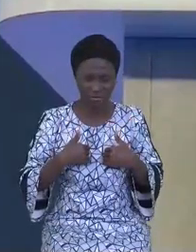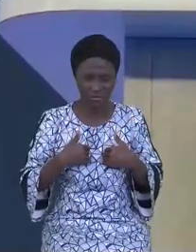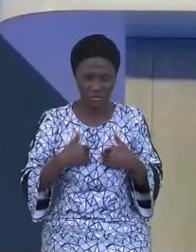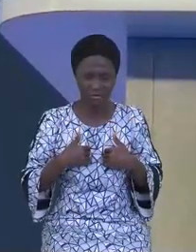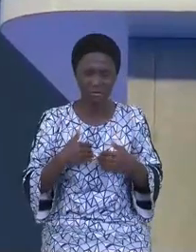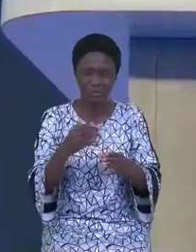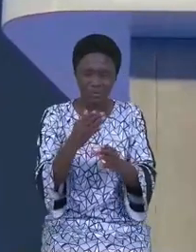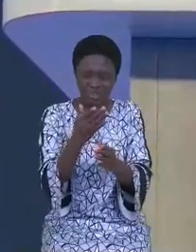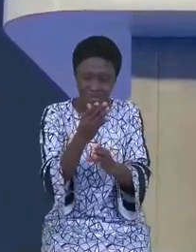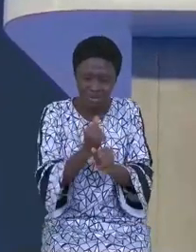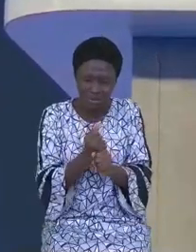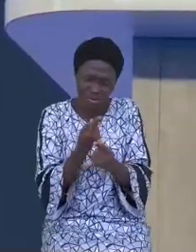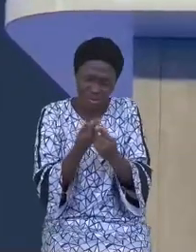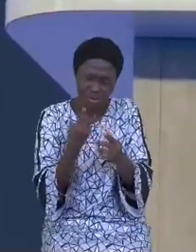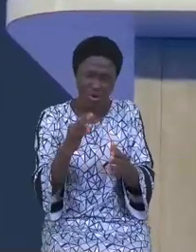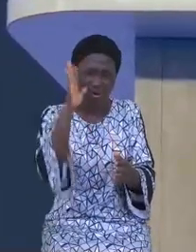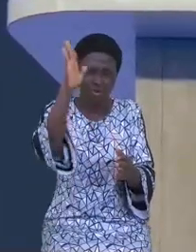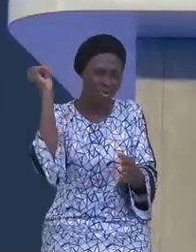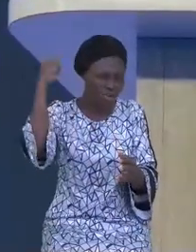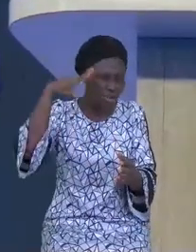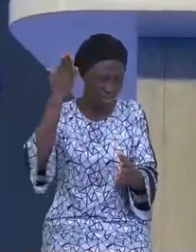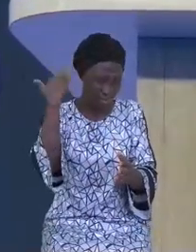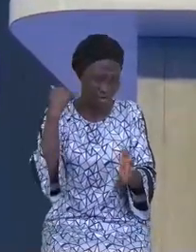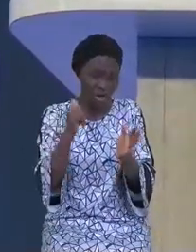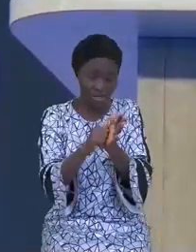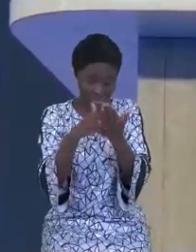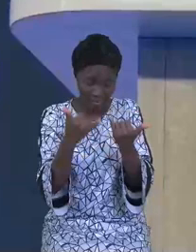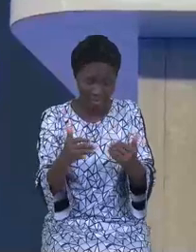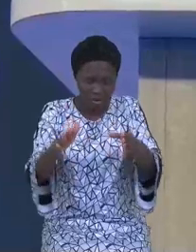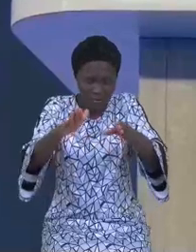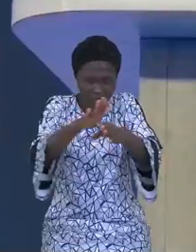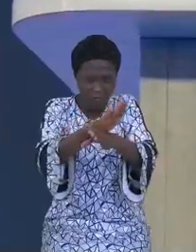reçu une portion de ta grâce, qu'une plus grande grâce,